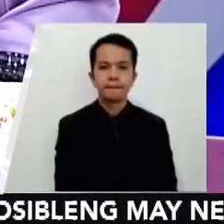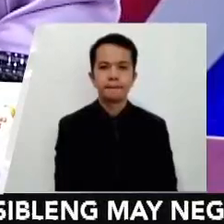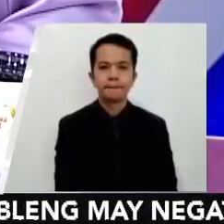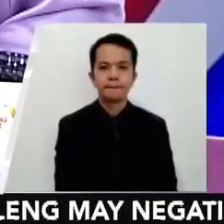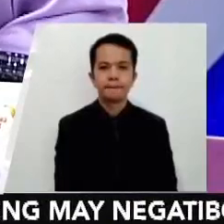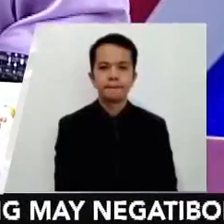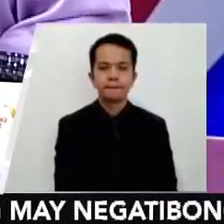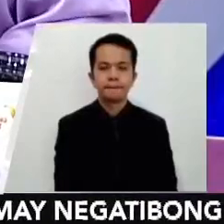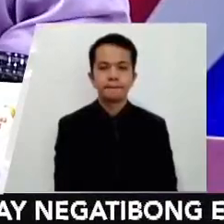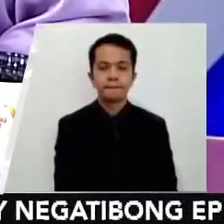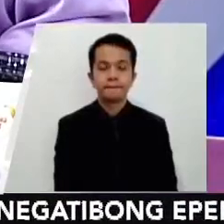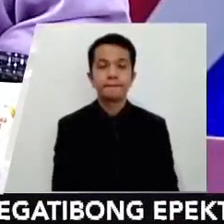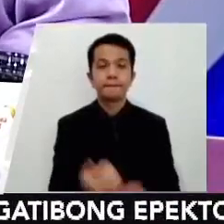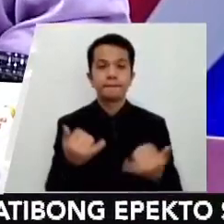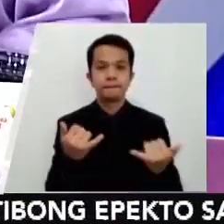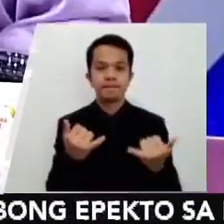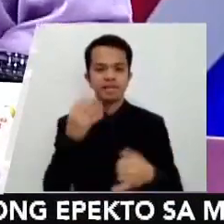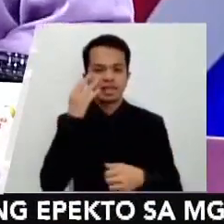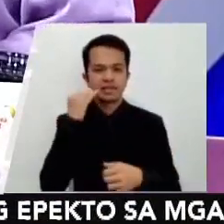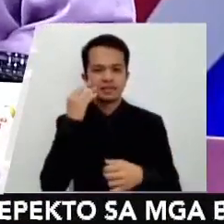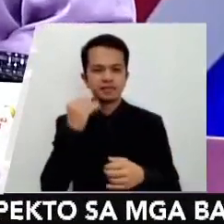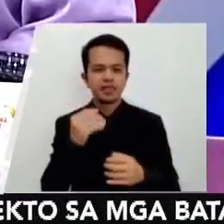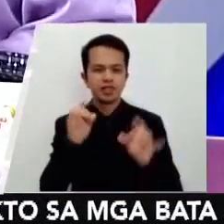nakaranas ng masamang panahon sa ilang probinsya.